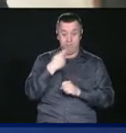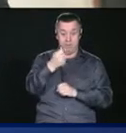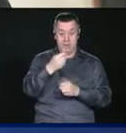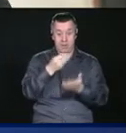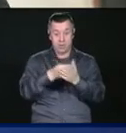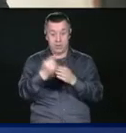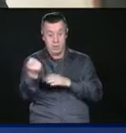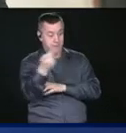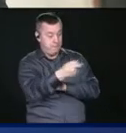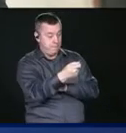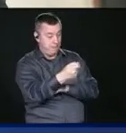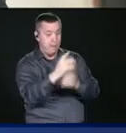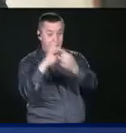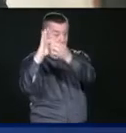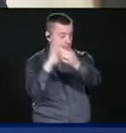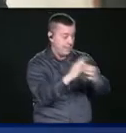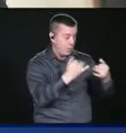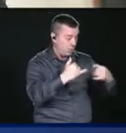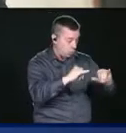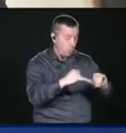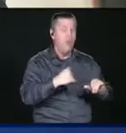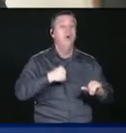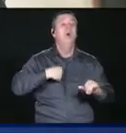avec leur employeur.